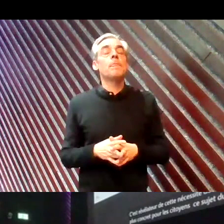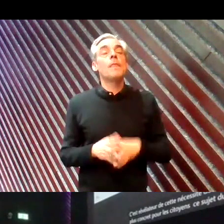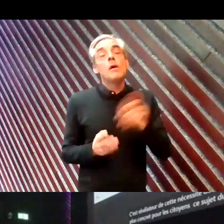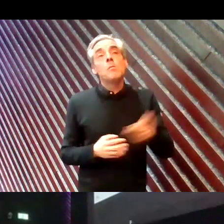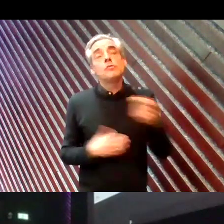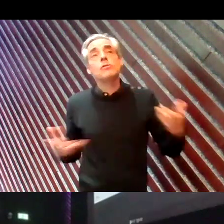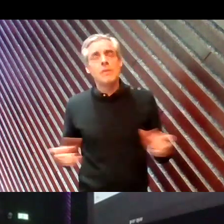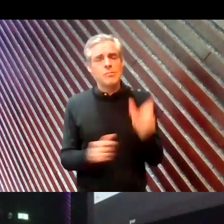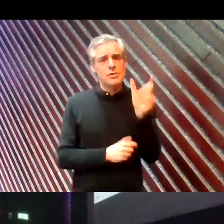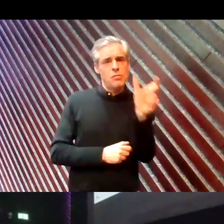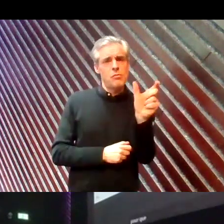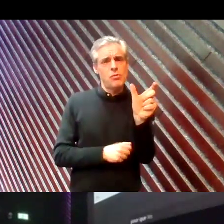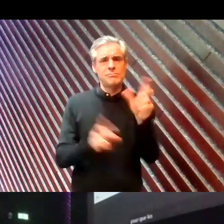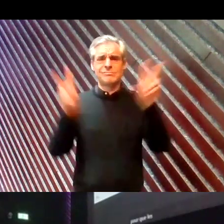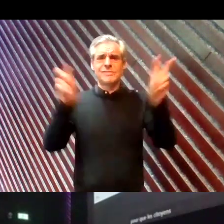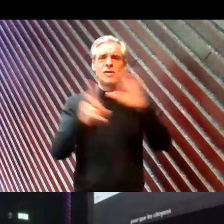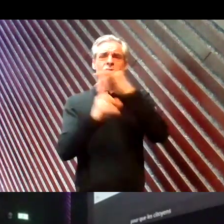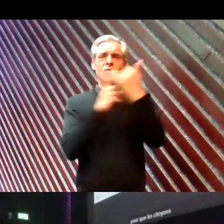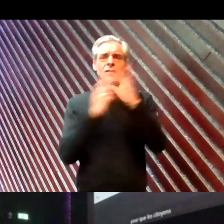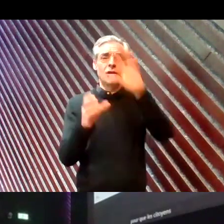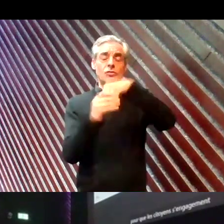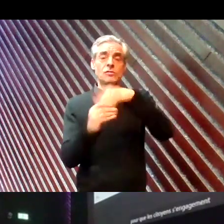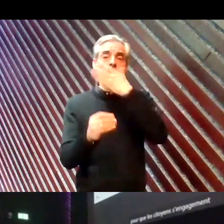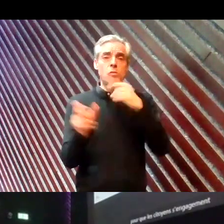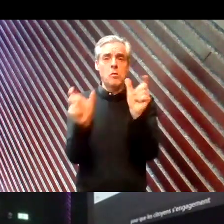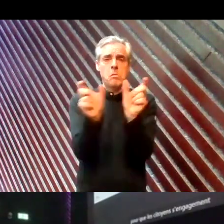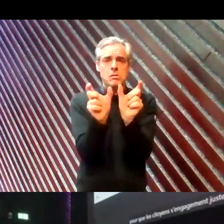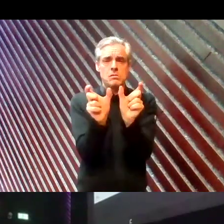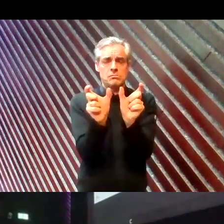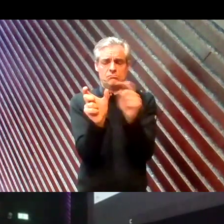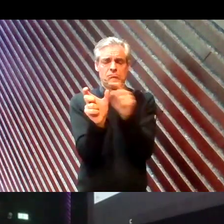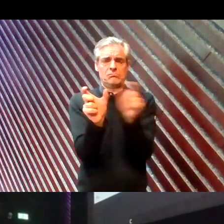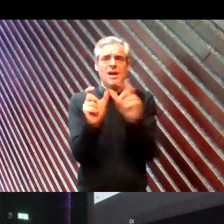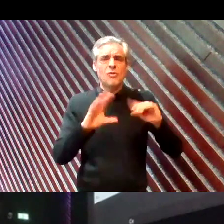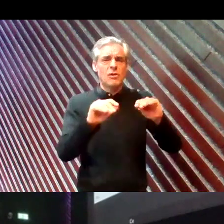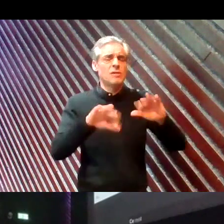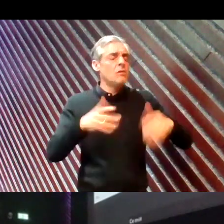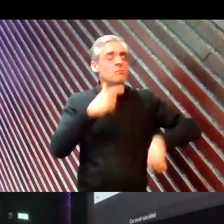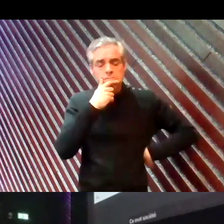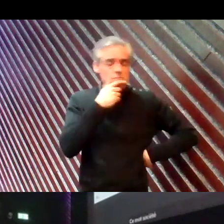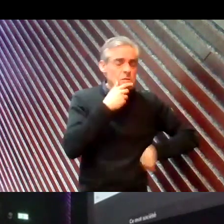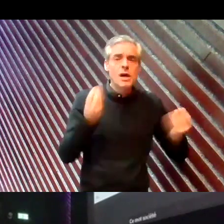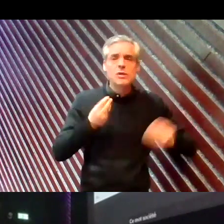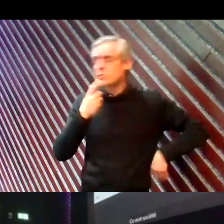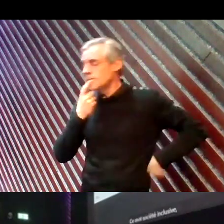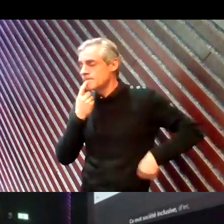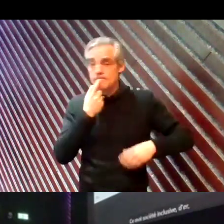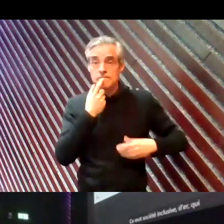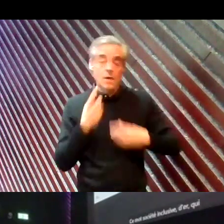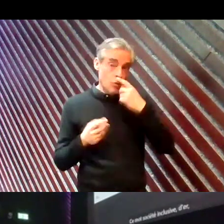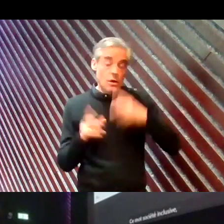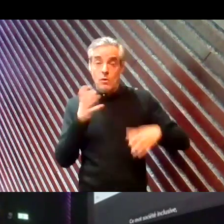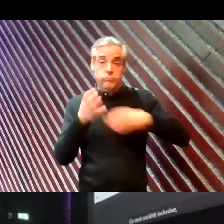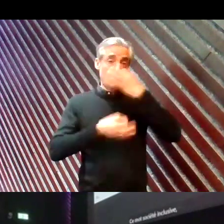Même d'ailleurs en ce mot société inclusive, qui est très beau entre nous, mais clairement sur le terrain, dans la rue, je ne pense pas que ça soit… Je pense encore que c'est un peu